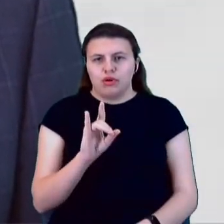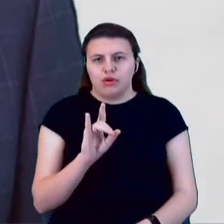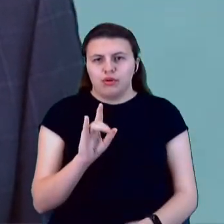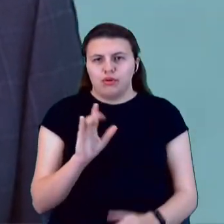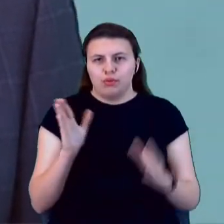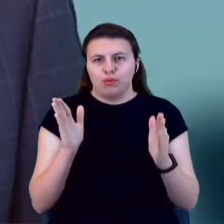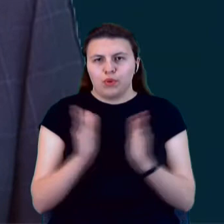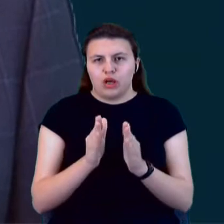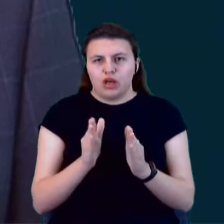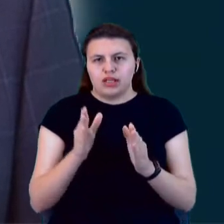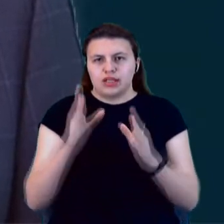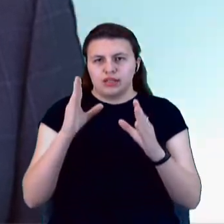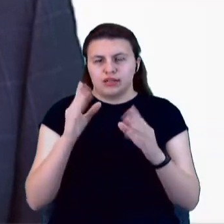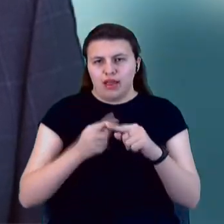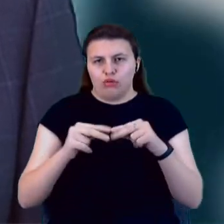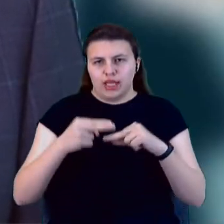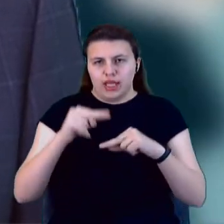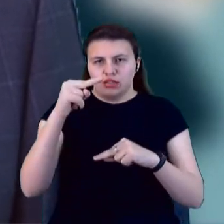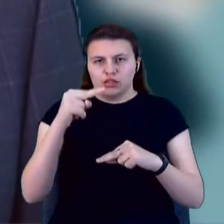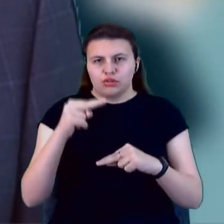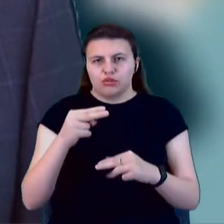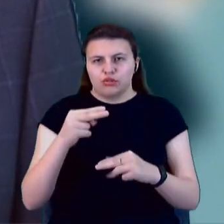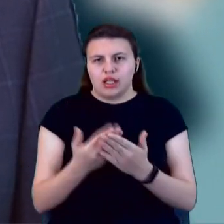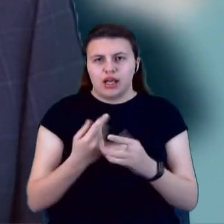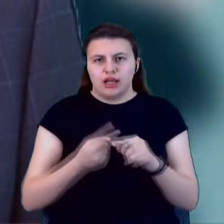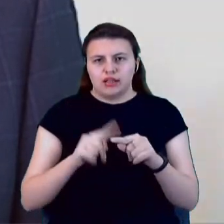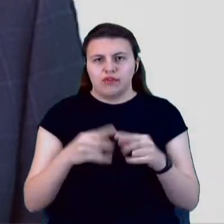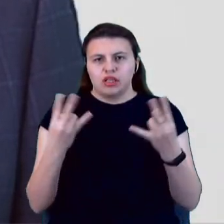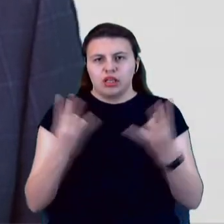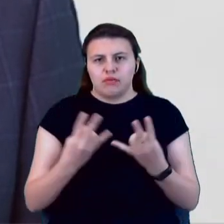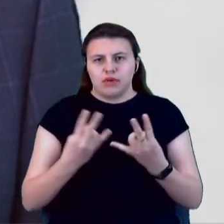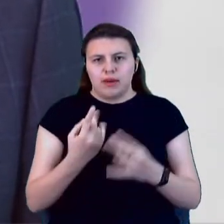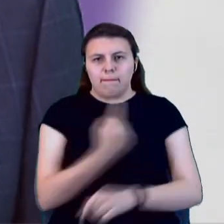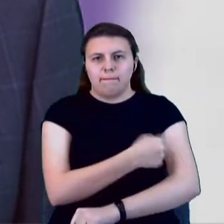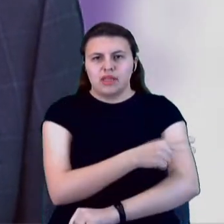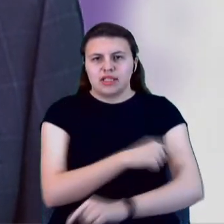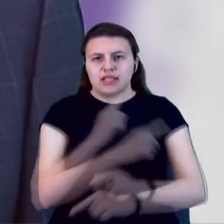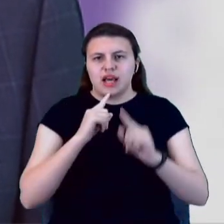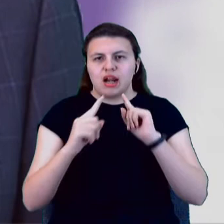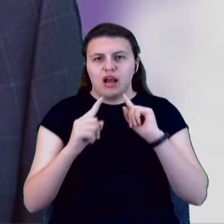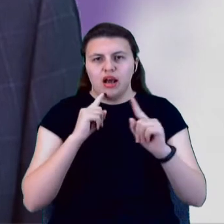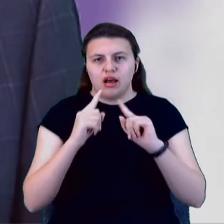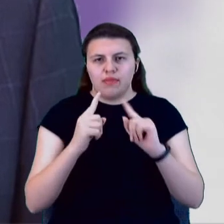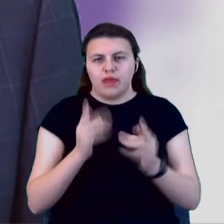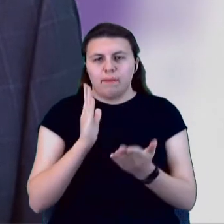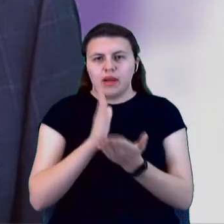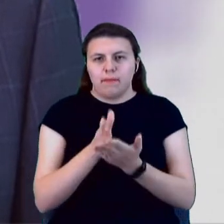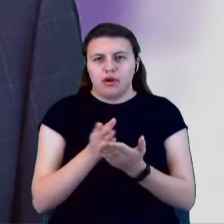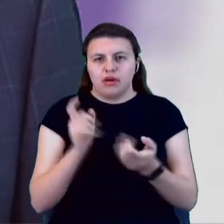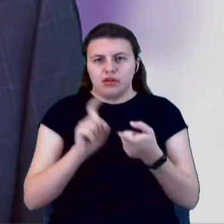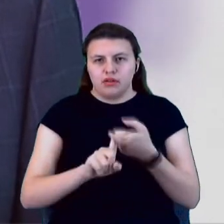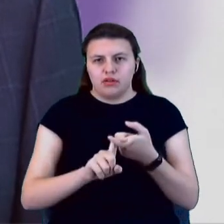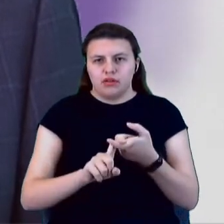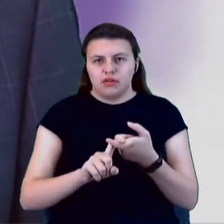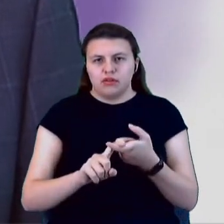эту лестничку, вот для этого необходима медицинская рада, то есть напрямая связь пересічного